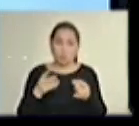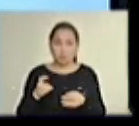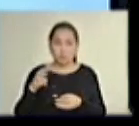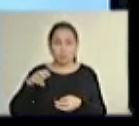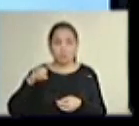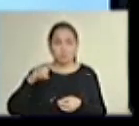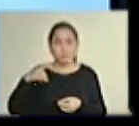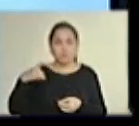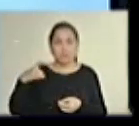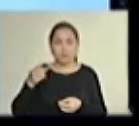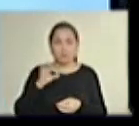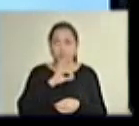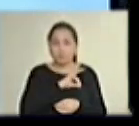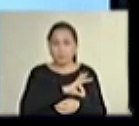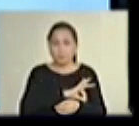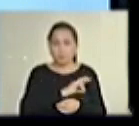foydalanishgan.